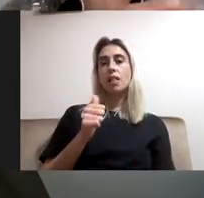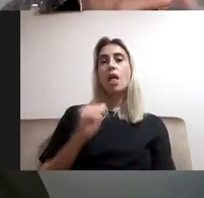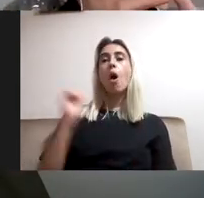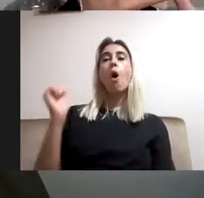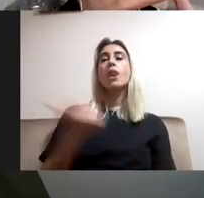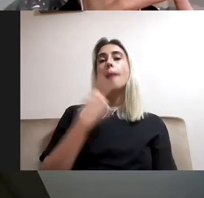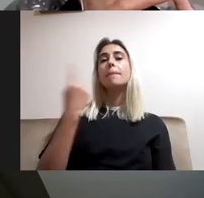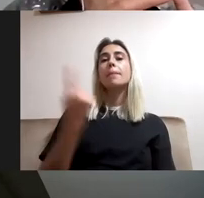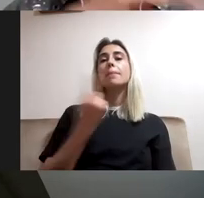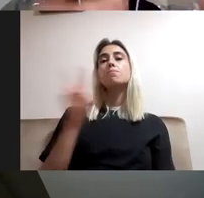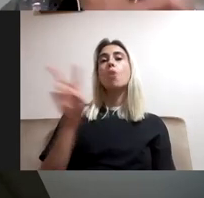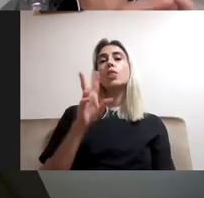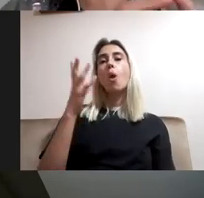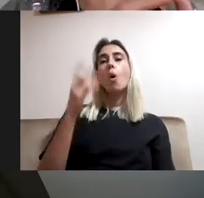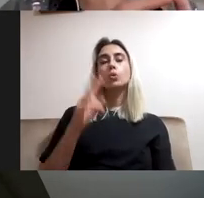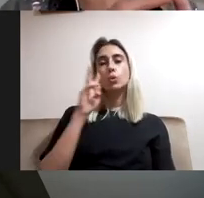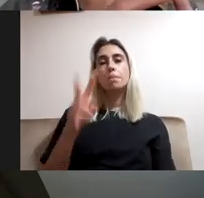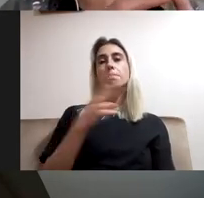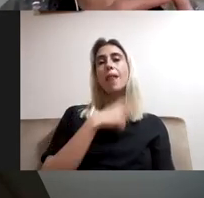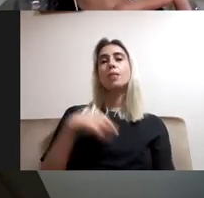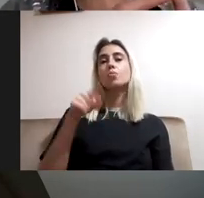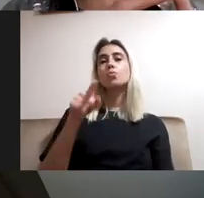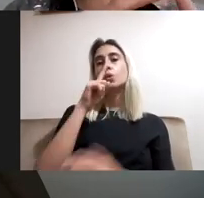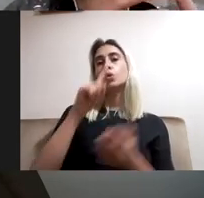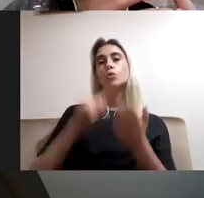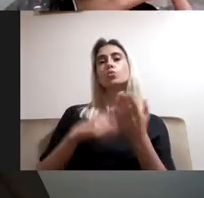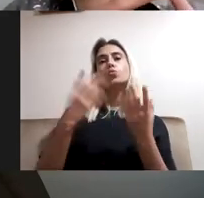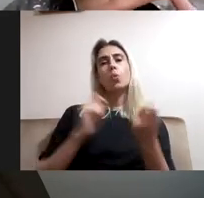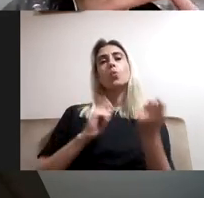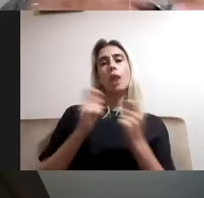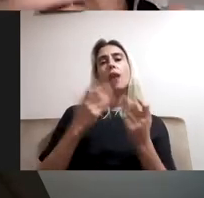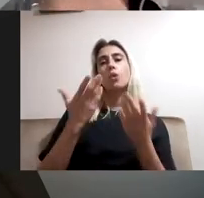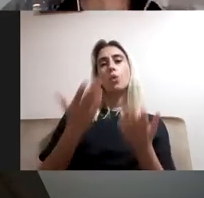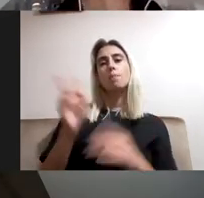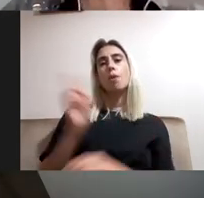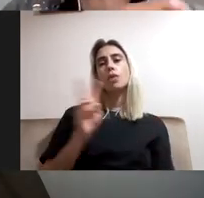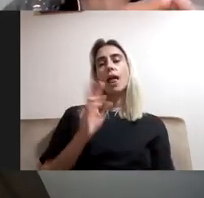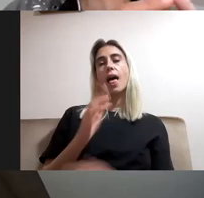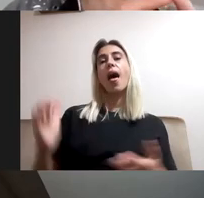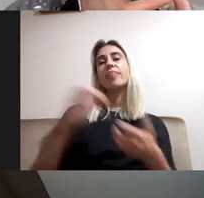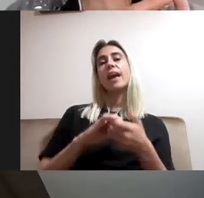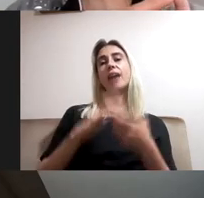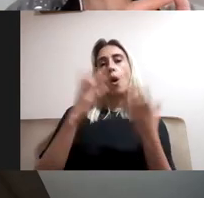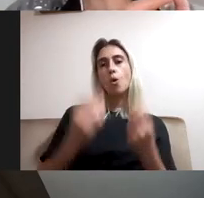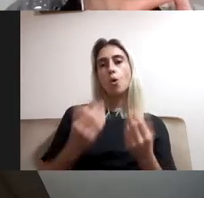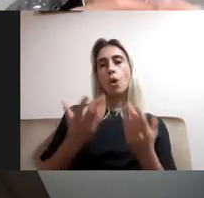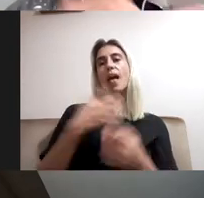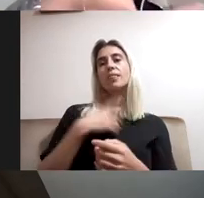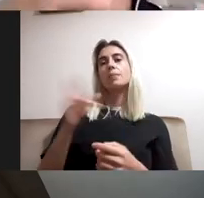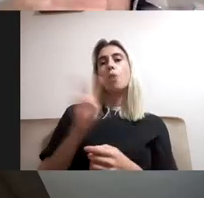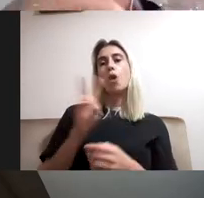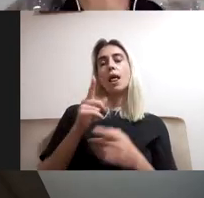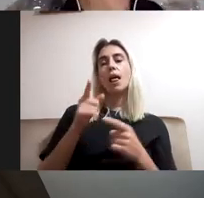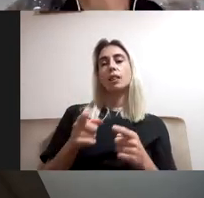bir model olduğunu görüyoruz ki belediyeler zaten bu noktada çok da kullanıyorlar bu tür modelleri. Entegre de ediyorlar kendi modellerine. O